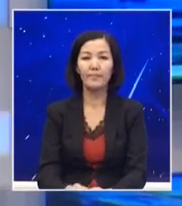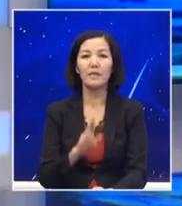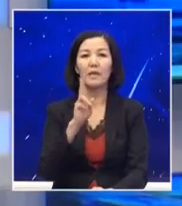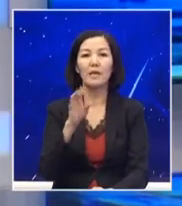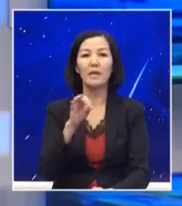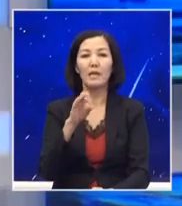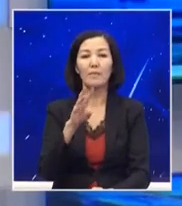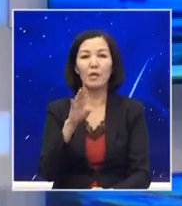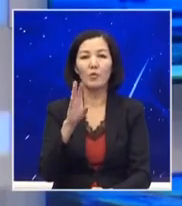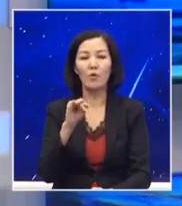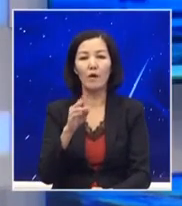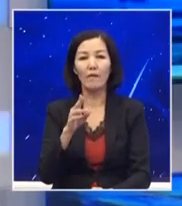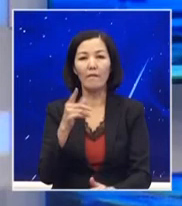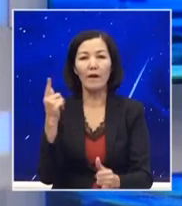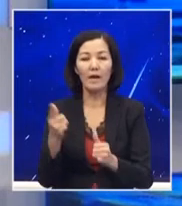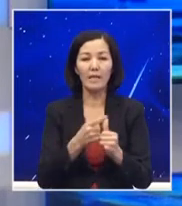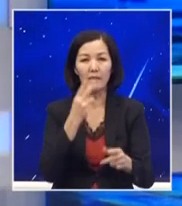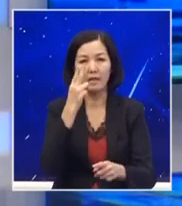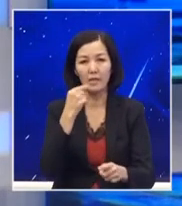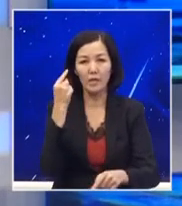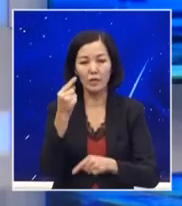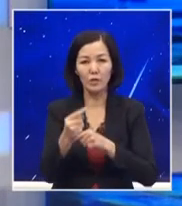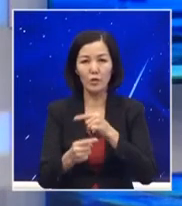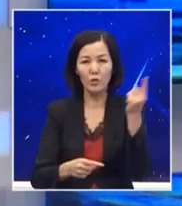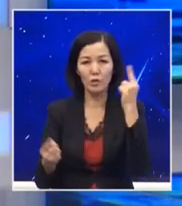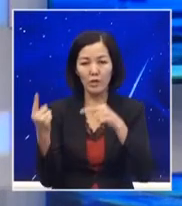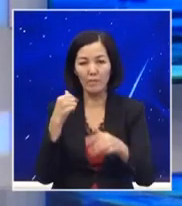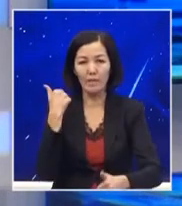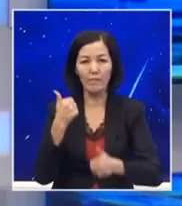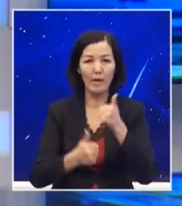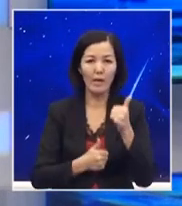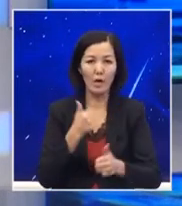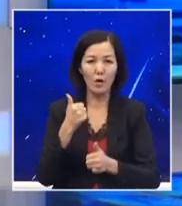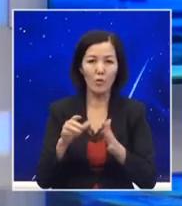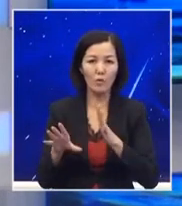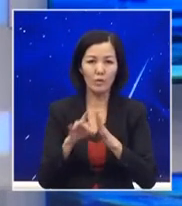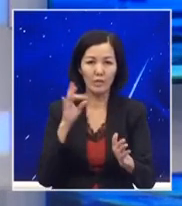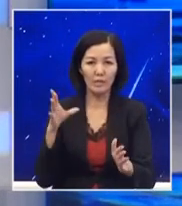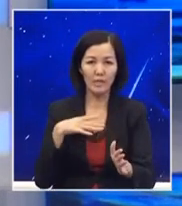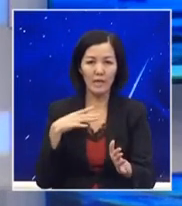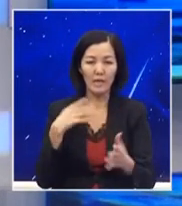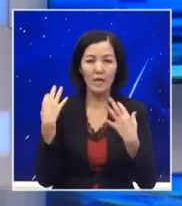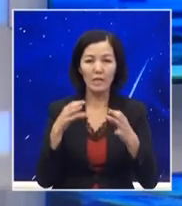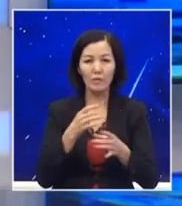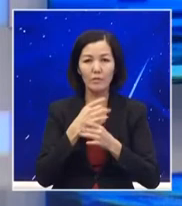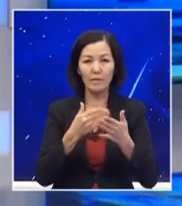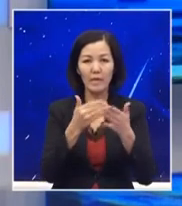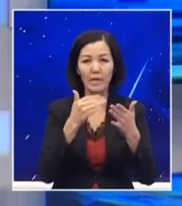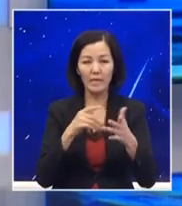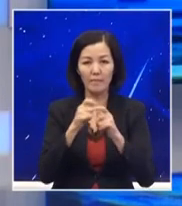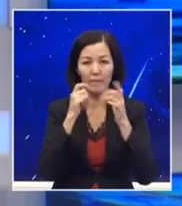Кемел Тоқаев атындағы дәстүрлі детектив шығармалар байқауы өз мәресіне жетті. Жеңімпаздар тәуелсіздіктің мерекесі